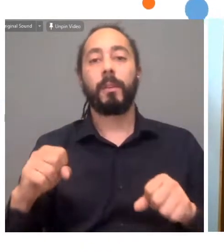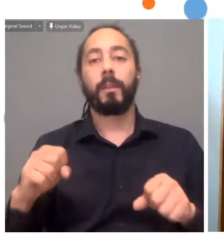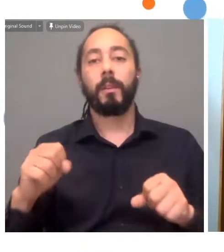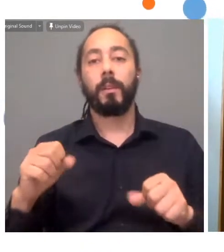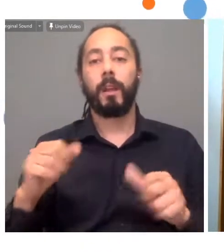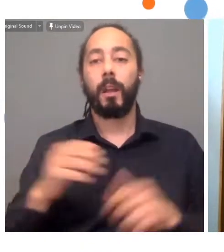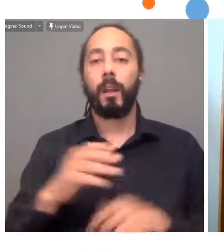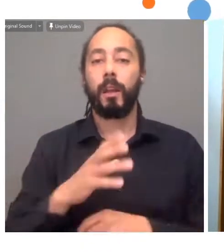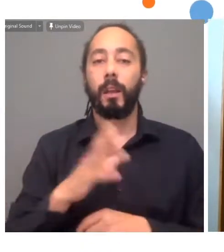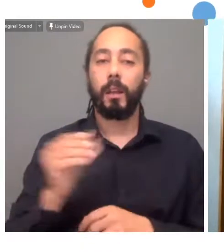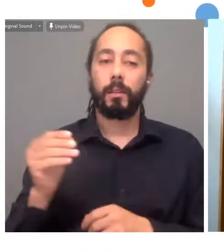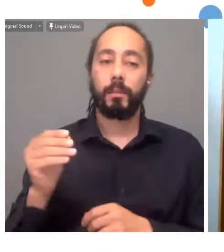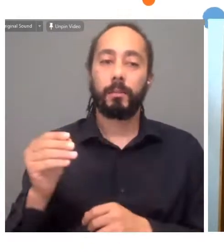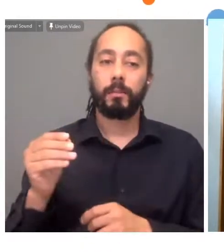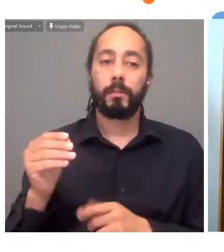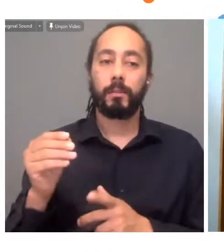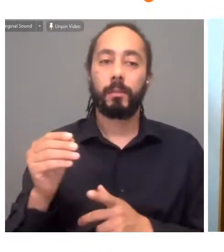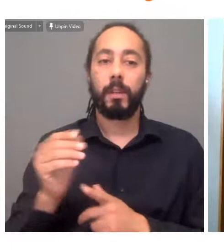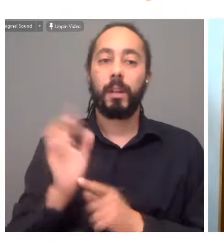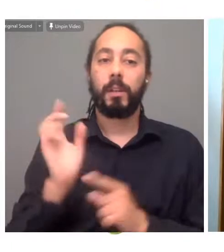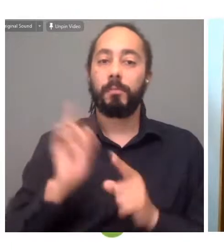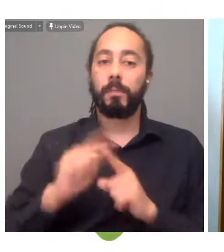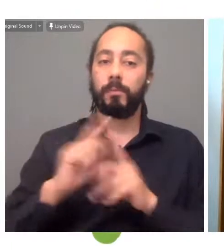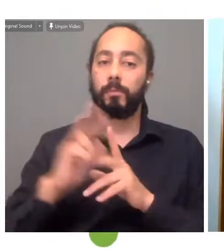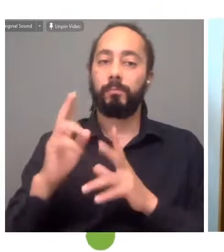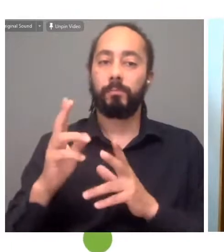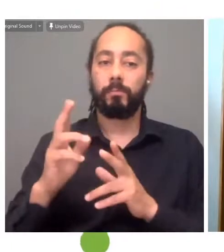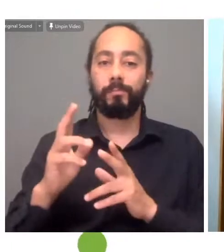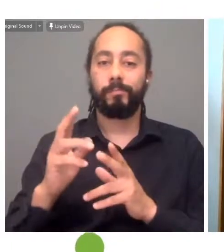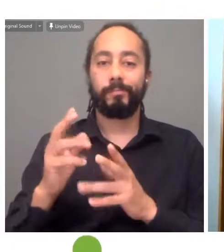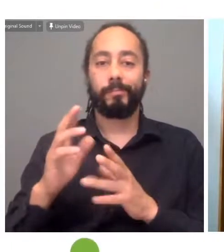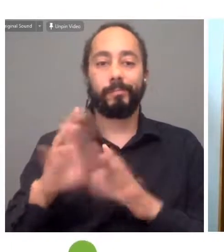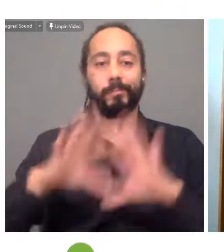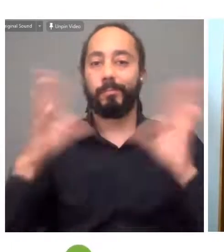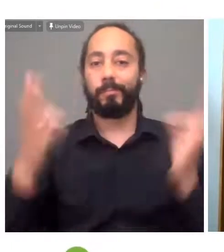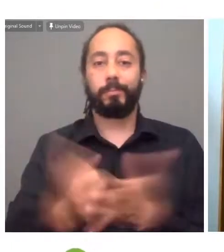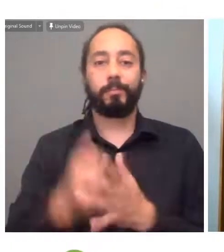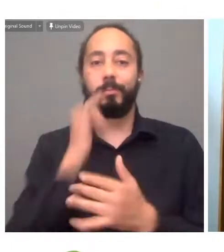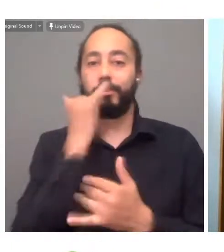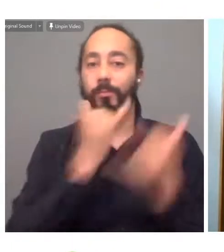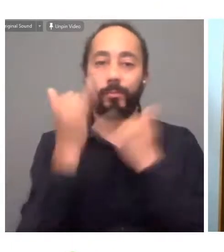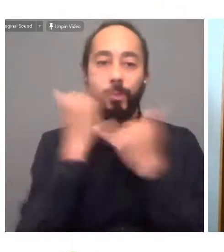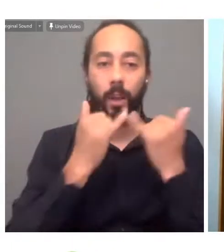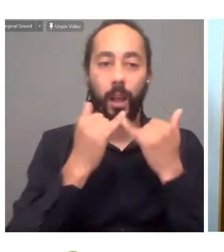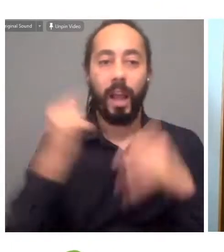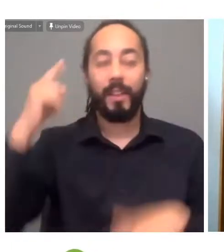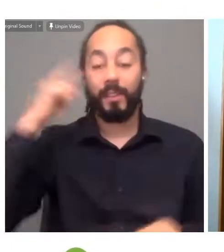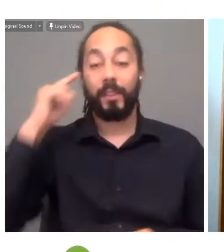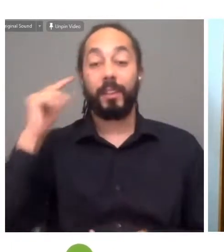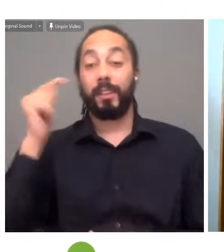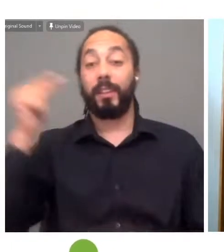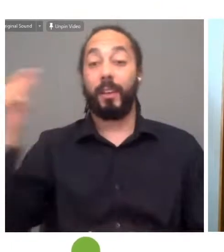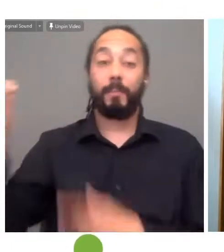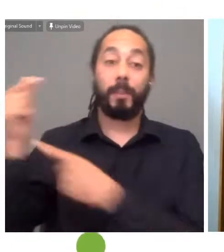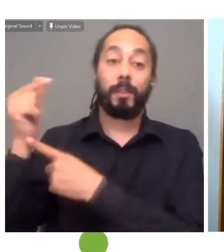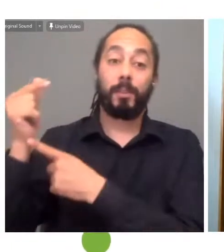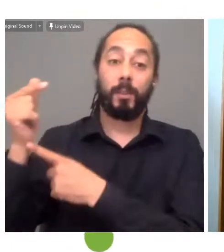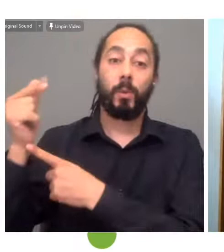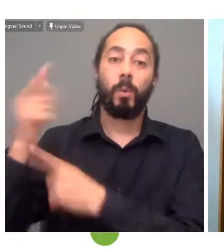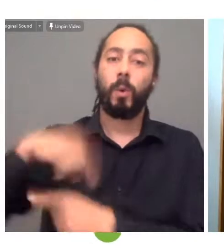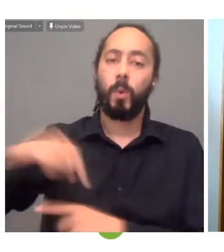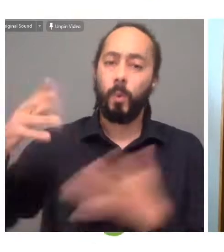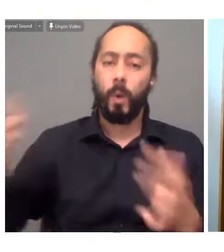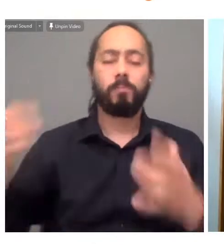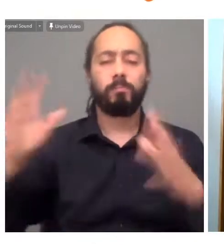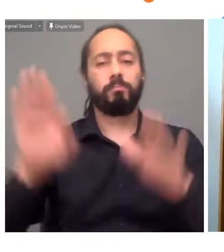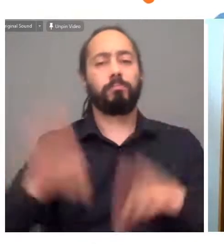regarder un ensemble de choses qui, avant la pandémie, étaient inimaginables en termes d'intervention du gouvernement